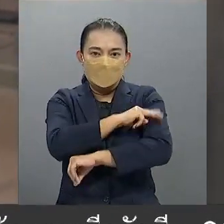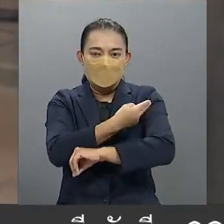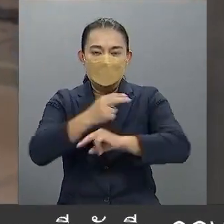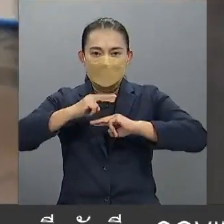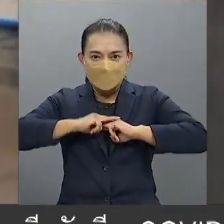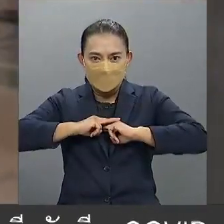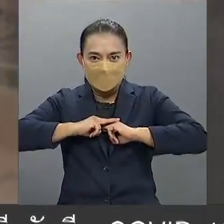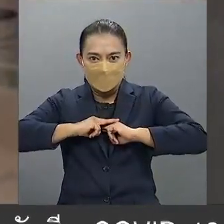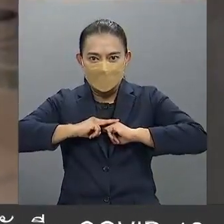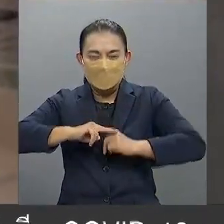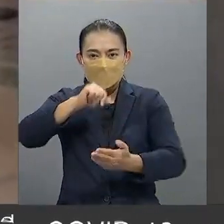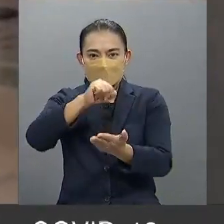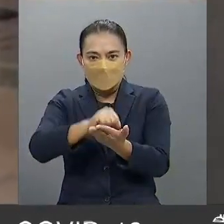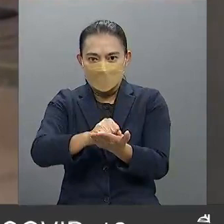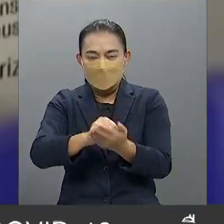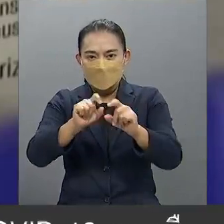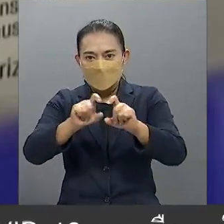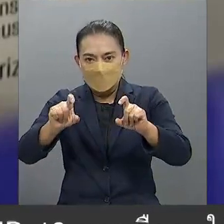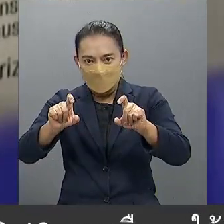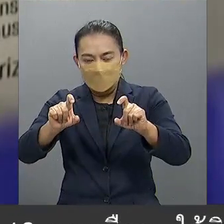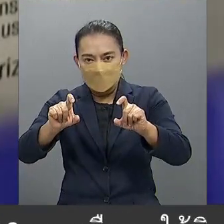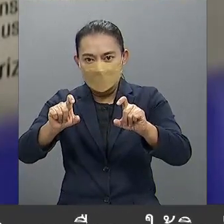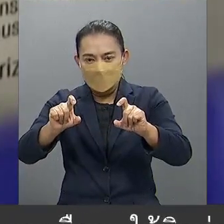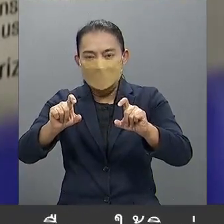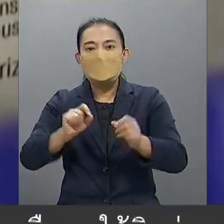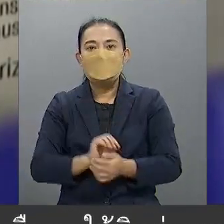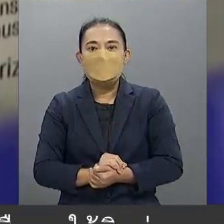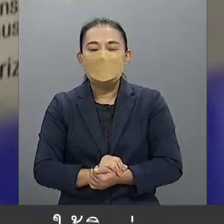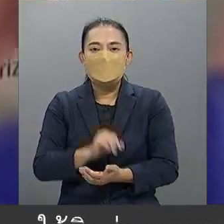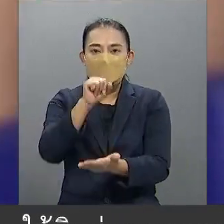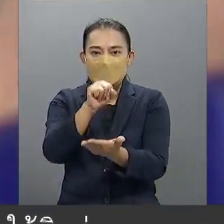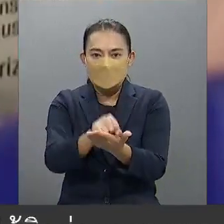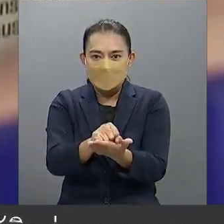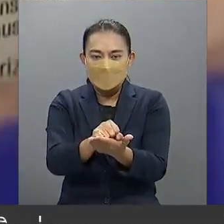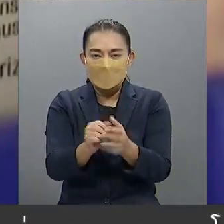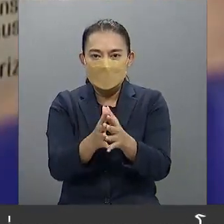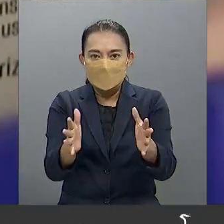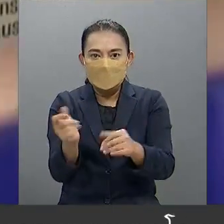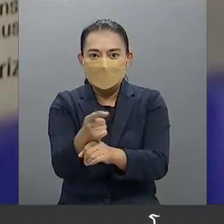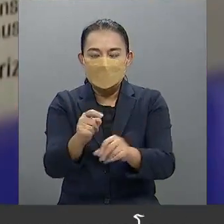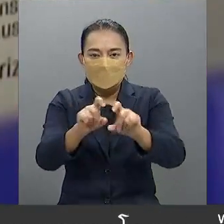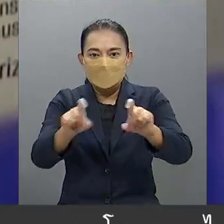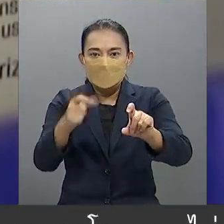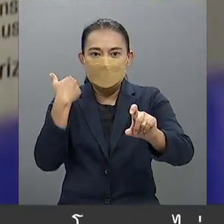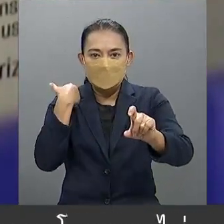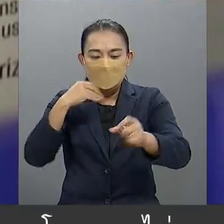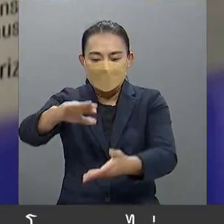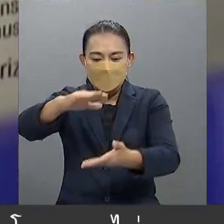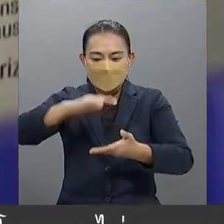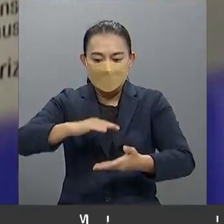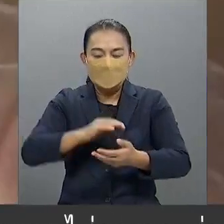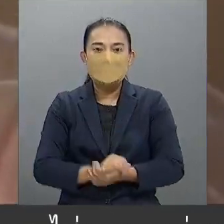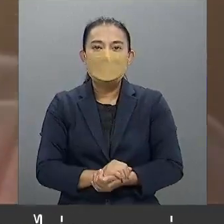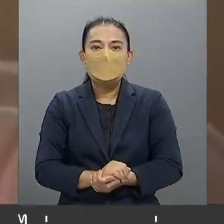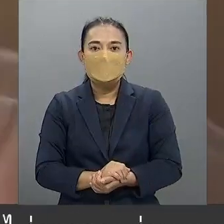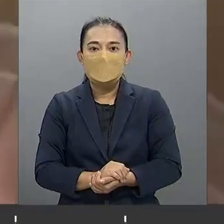จองวัคซีนอย่างไม่เป็นทางการก็พบว่าจำนวนที่จองมีมากกว่าจำนวนวัคซีนที่จะได้รับการนำเข้าค่ะดังนั้นทางโรง